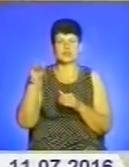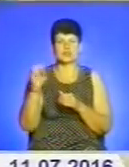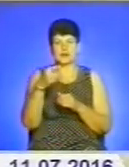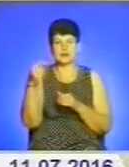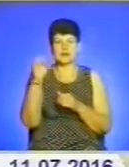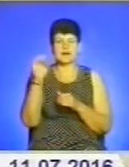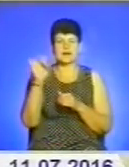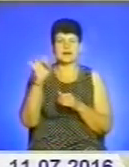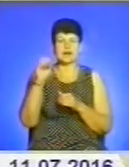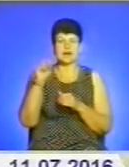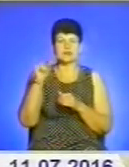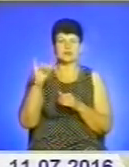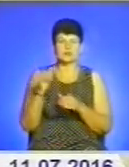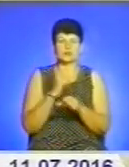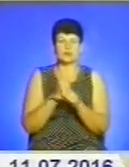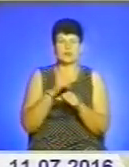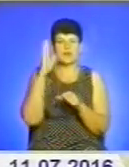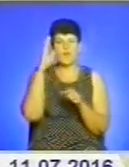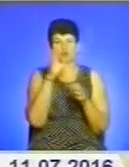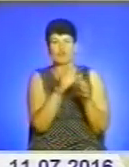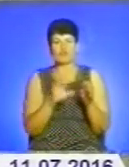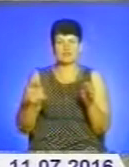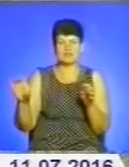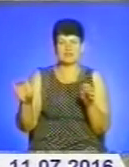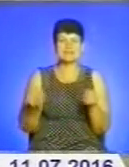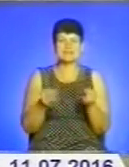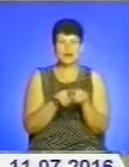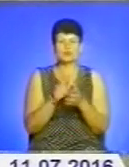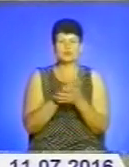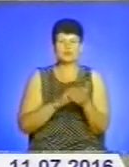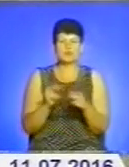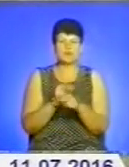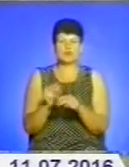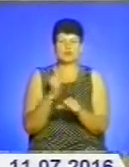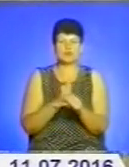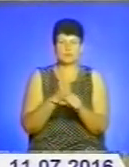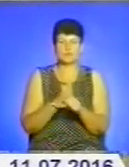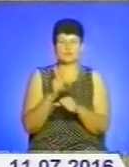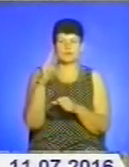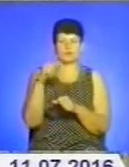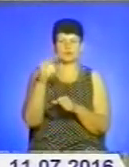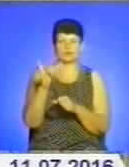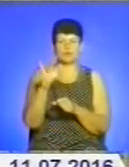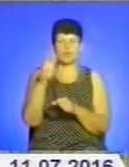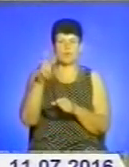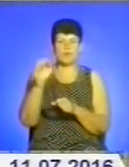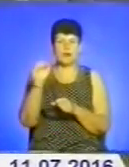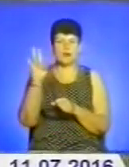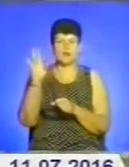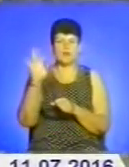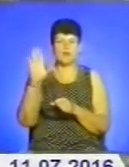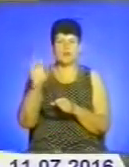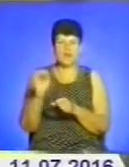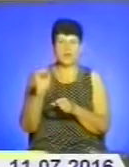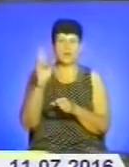земробіт, зокрема, зробили водовідвід. Тривають також ремонтні роботи на дорозі Доманове, Коваль, Чернівці, Тереблече.